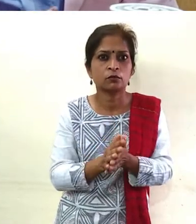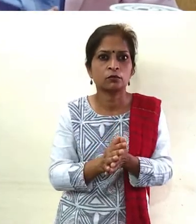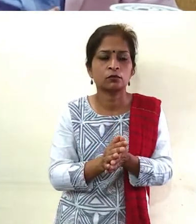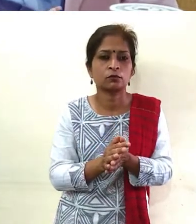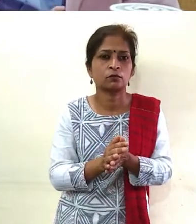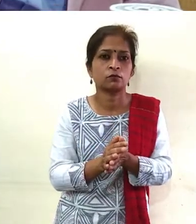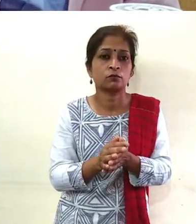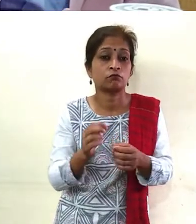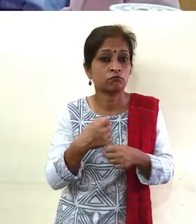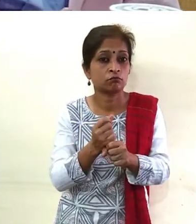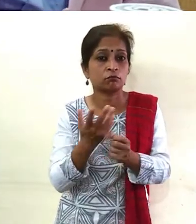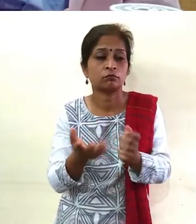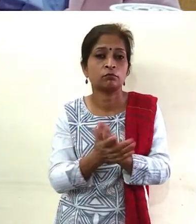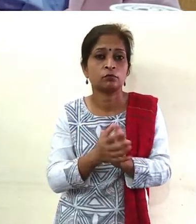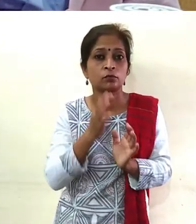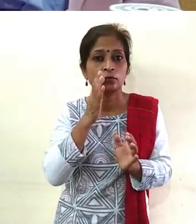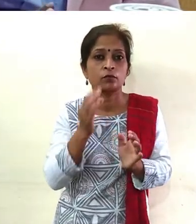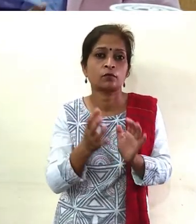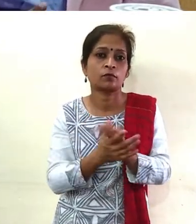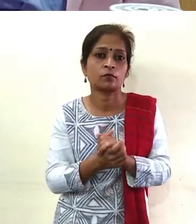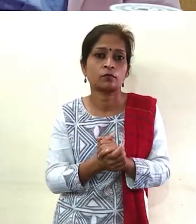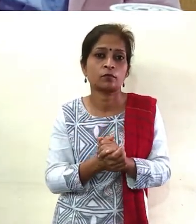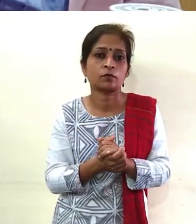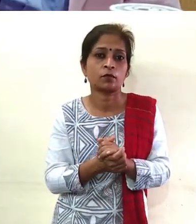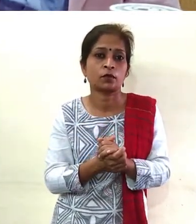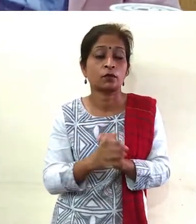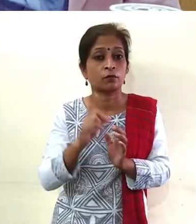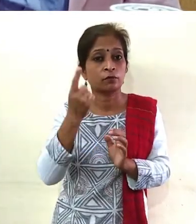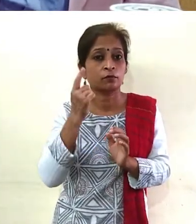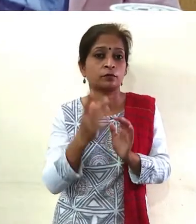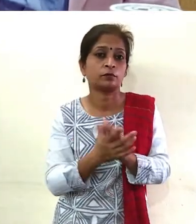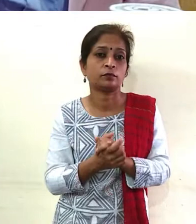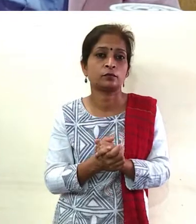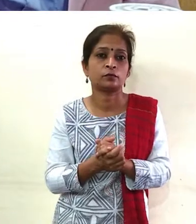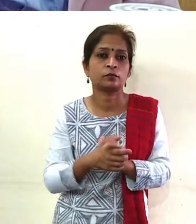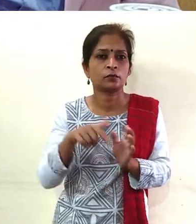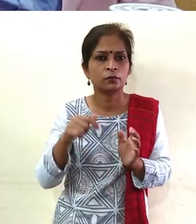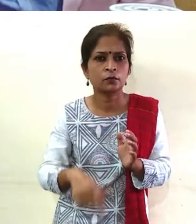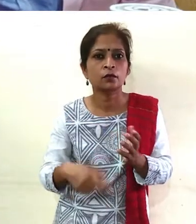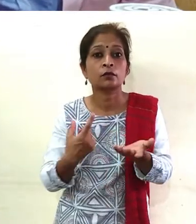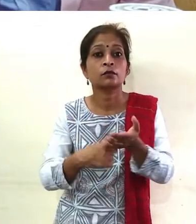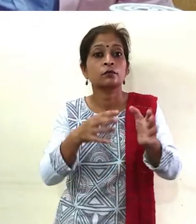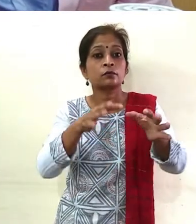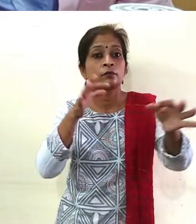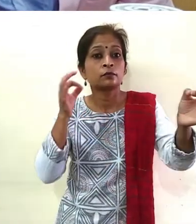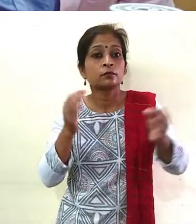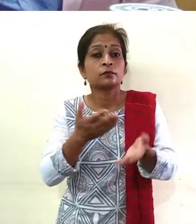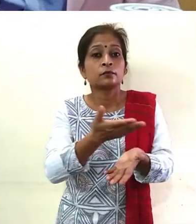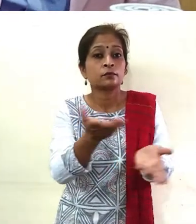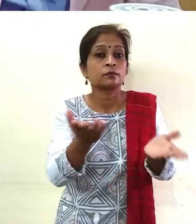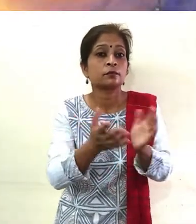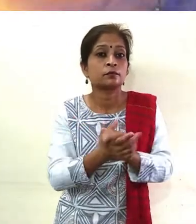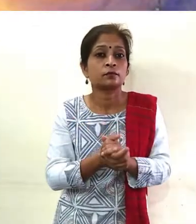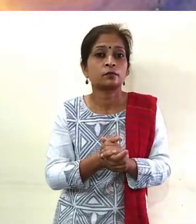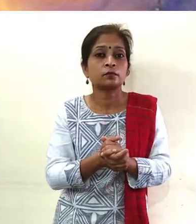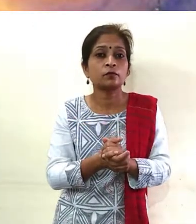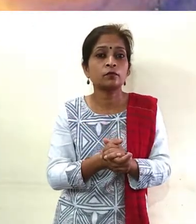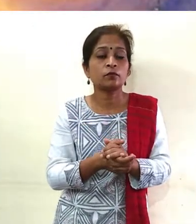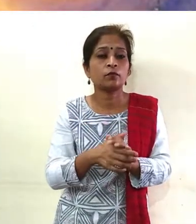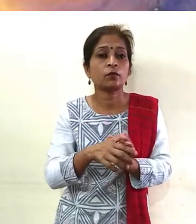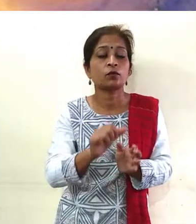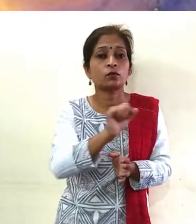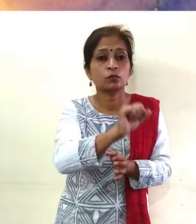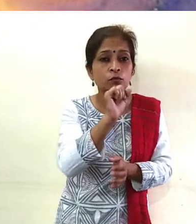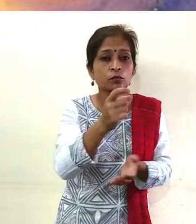बी द चेंज यू वांट टू सी, वही परिवर्तन आप हो जाए जो आप देखना चाहते हैं। तो मर्यादा पुरुषोत्तम राम,